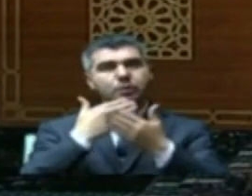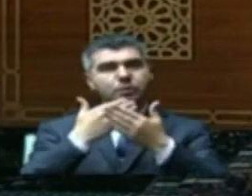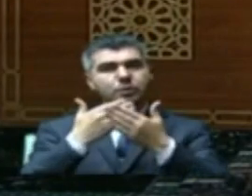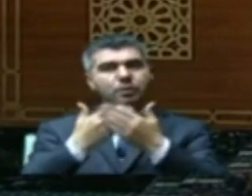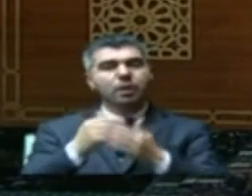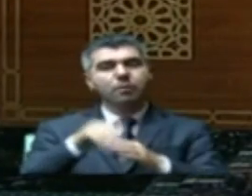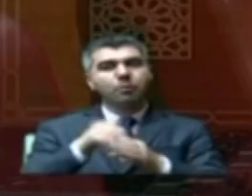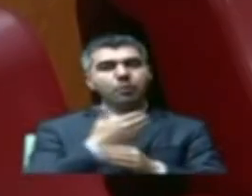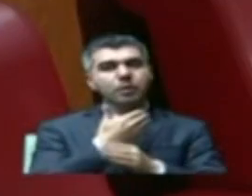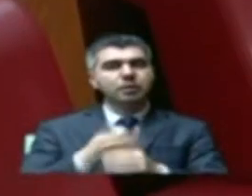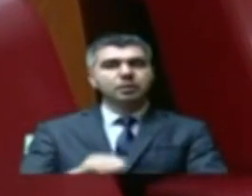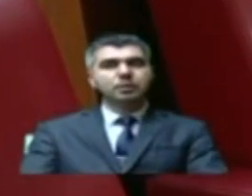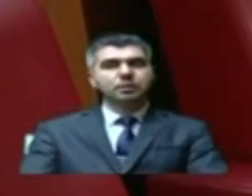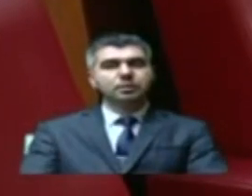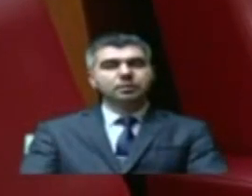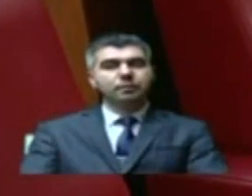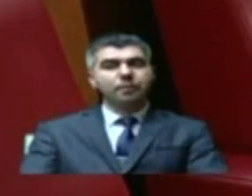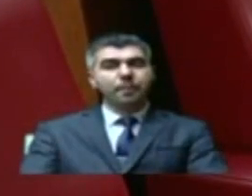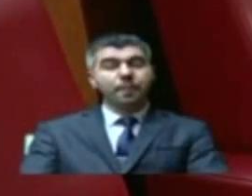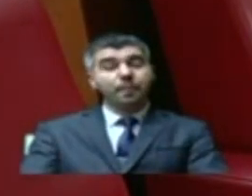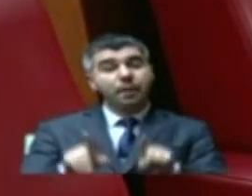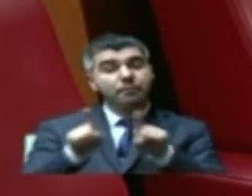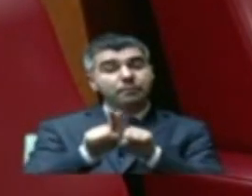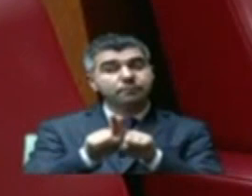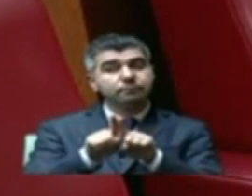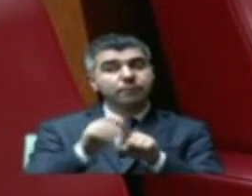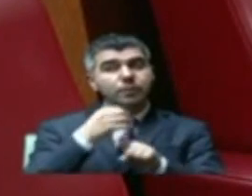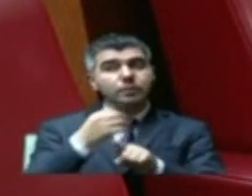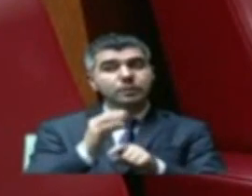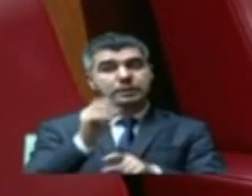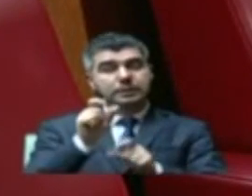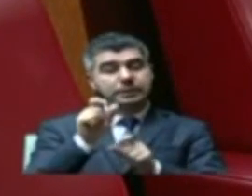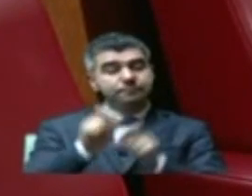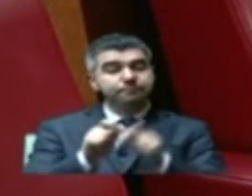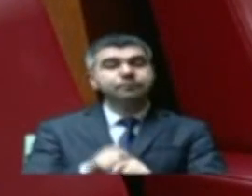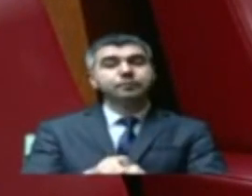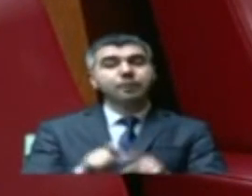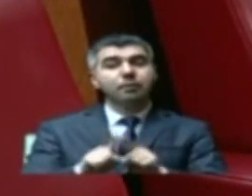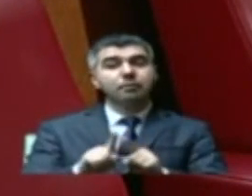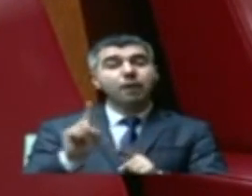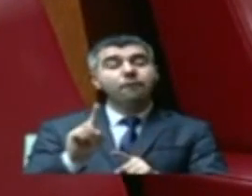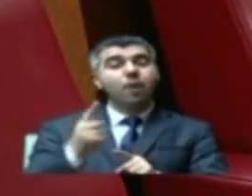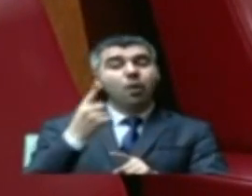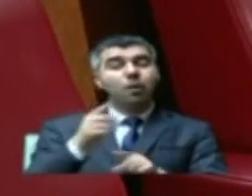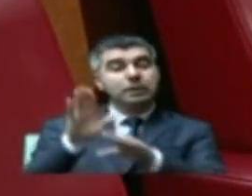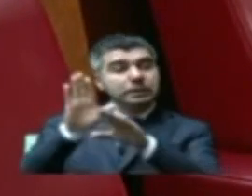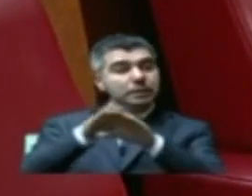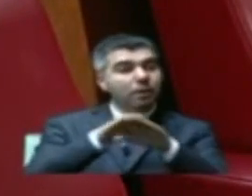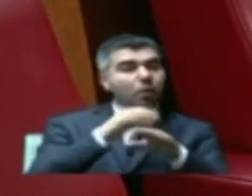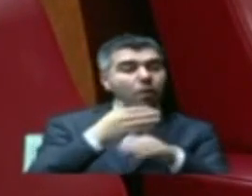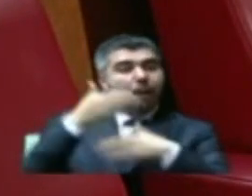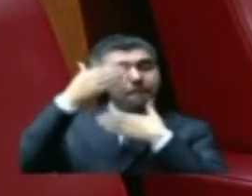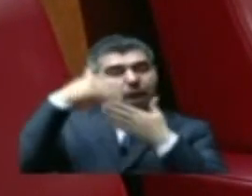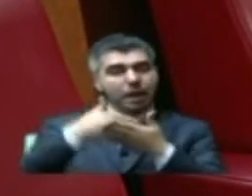سيدة المستشارة المحترمة، أنا بغيت نتفاعل معك على ثلاثة مستويات. المستوى الأول هو واحد النداء للمغربيات والمغاربة، وأنا